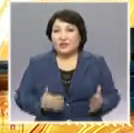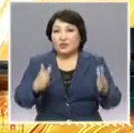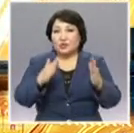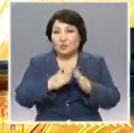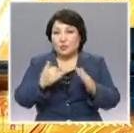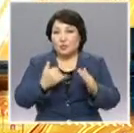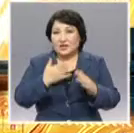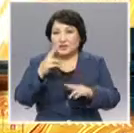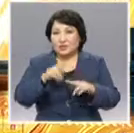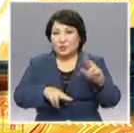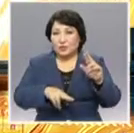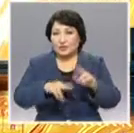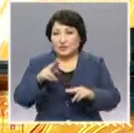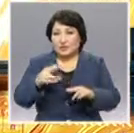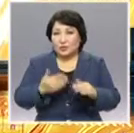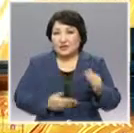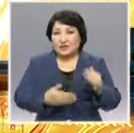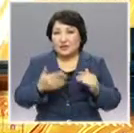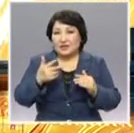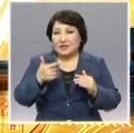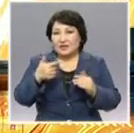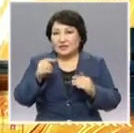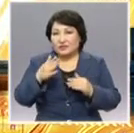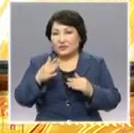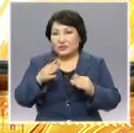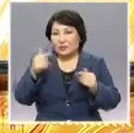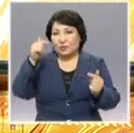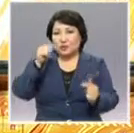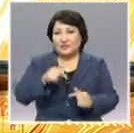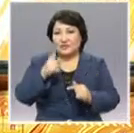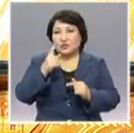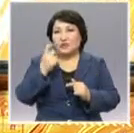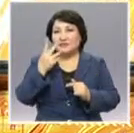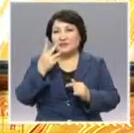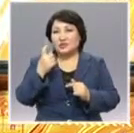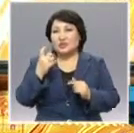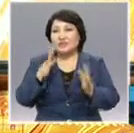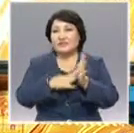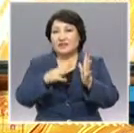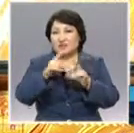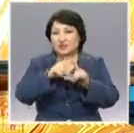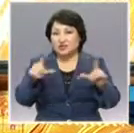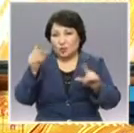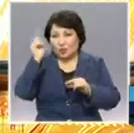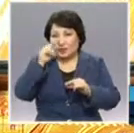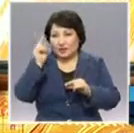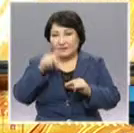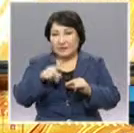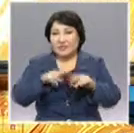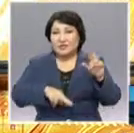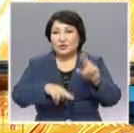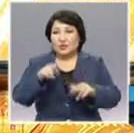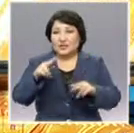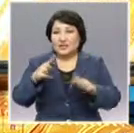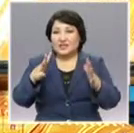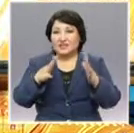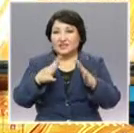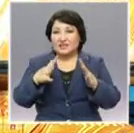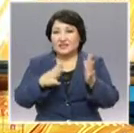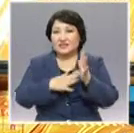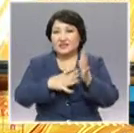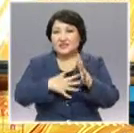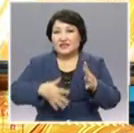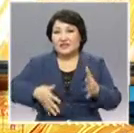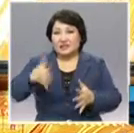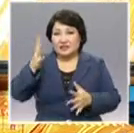строится по улице Гончарова, напротив 109-й школы. И там будет построен 9-этажный жилой дом,